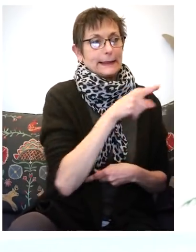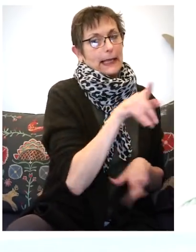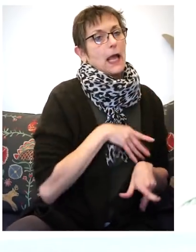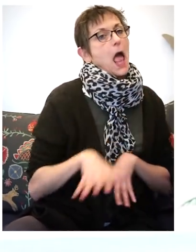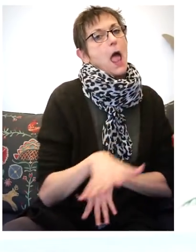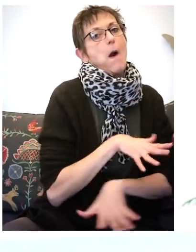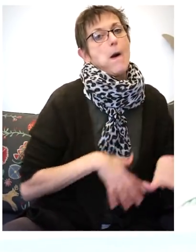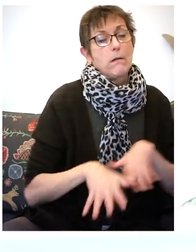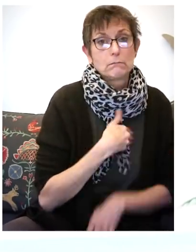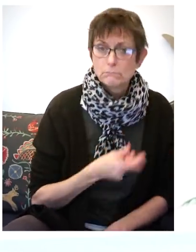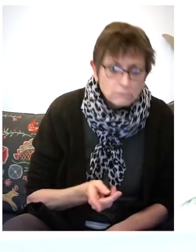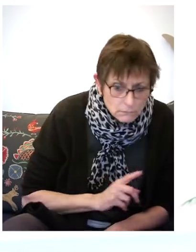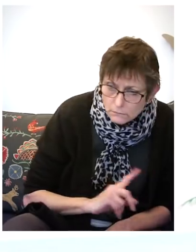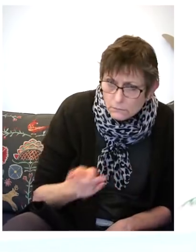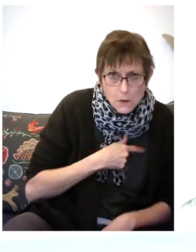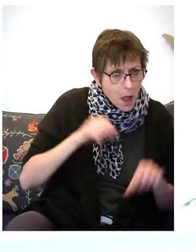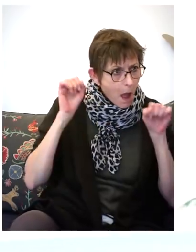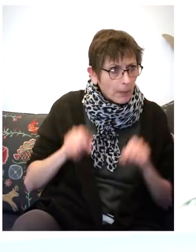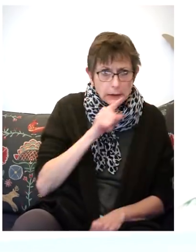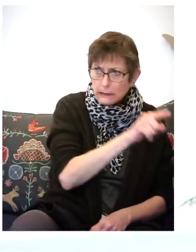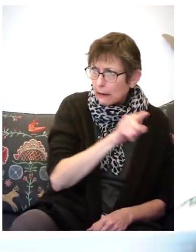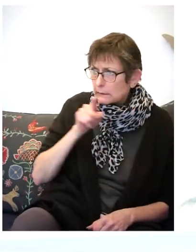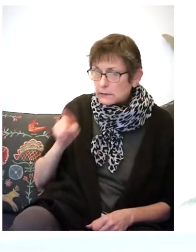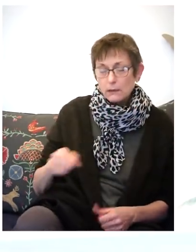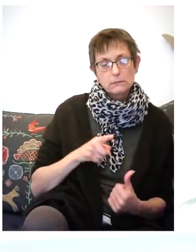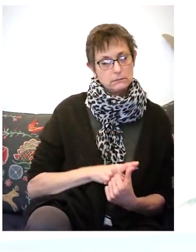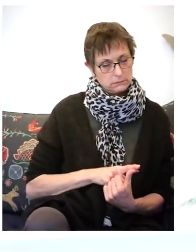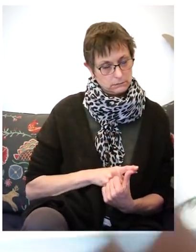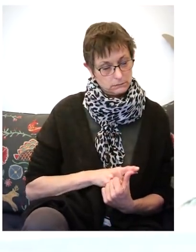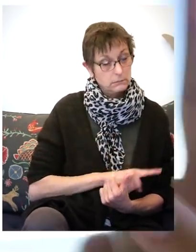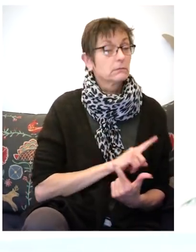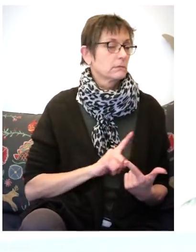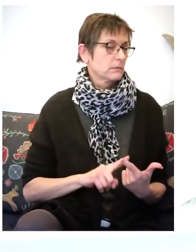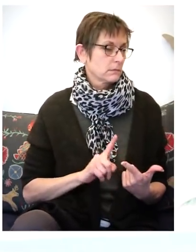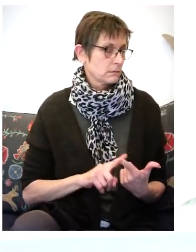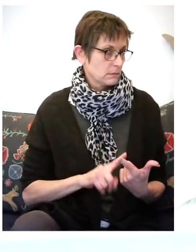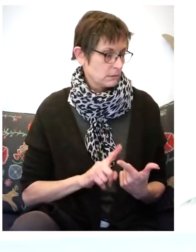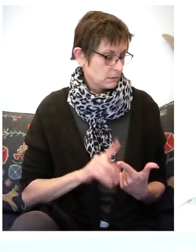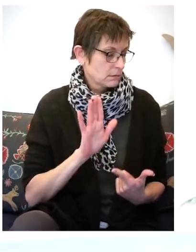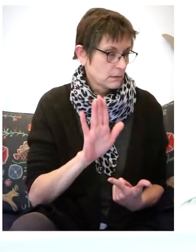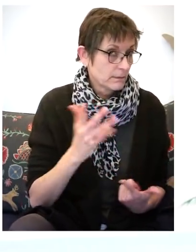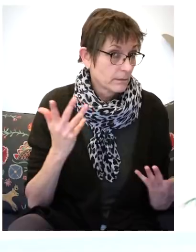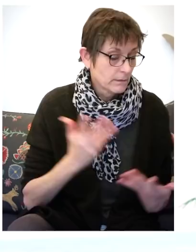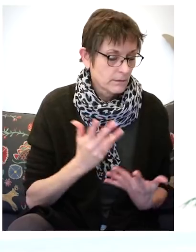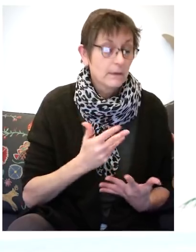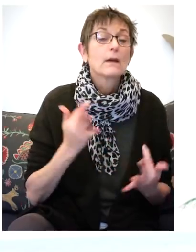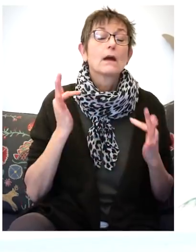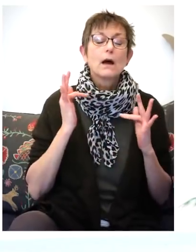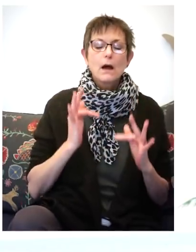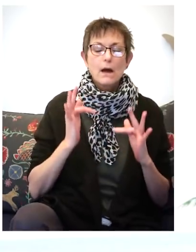voilà, comme ça c'est très bien. Mais non, c'est pas bien. Je pouvais faire les deux. Bon, ça, c'était le premier poison. Donc, il y a le deuxième poison, avant d'attaquer la deuxième partie, c'est